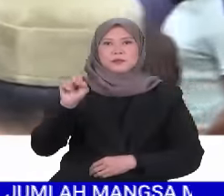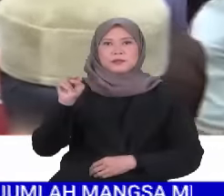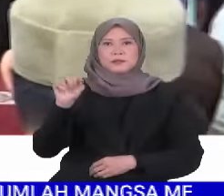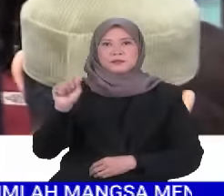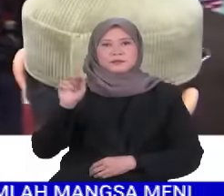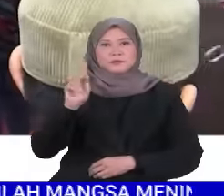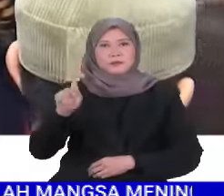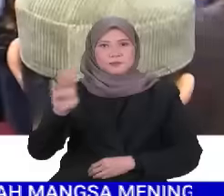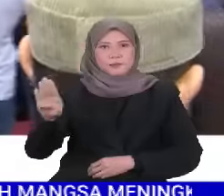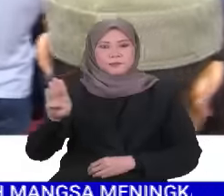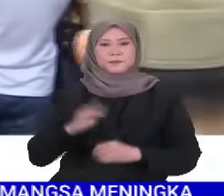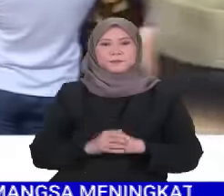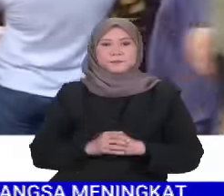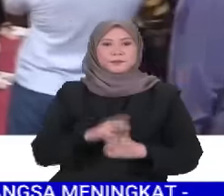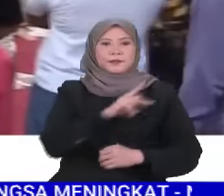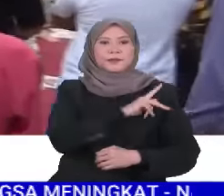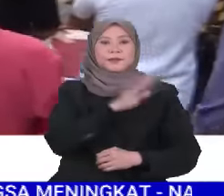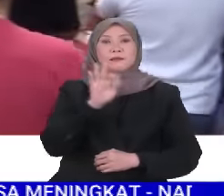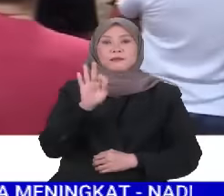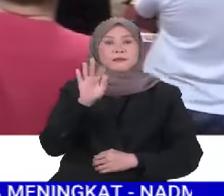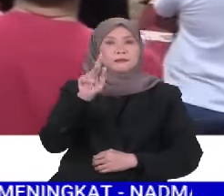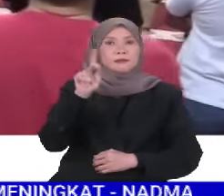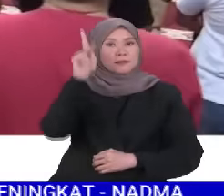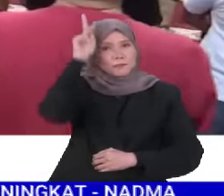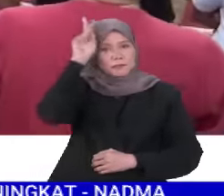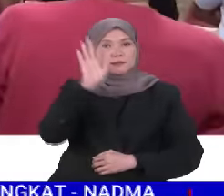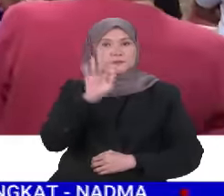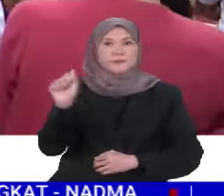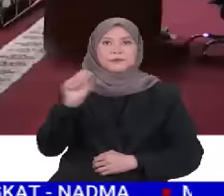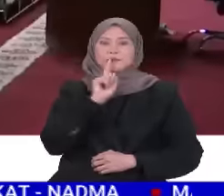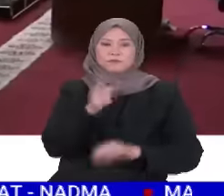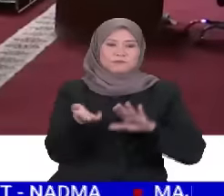bekas pengurus konten fesman Ibrahim